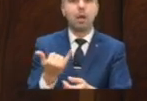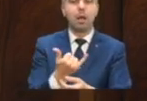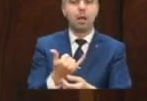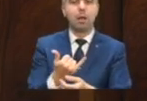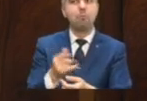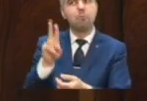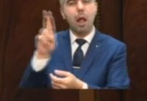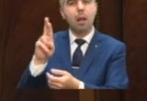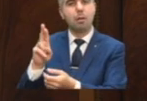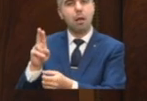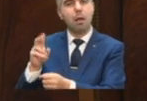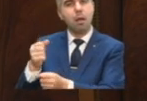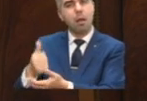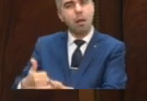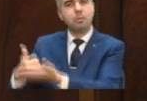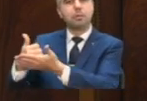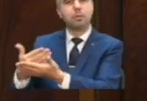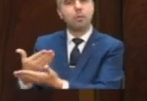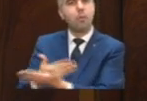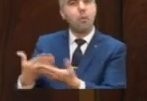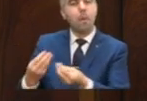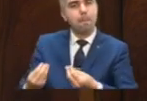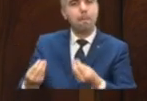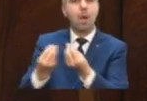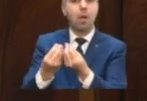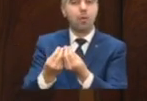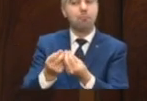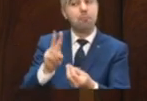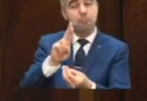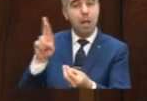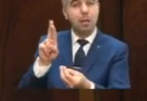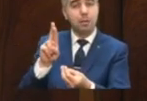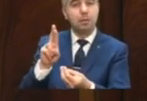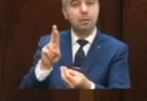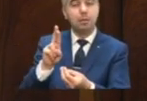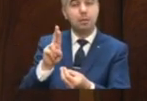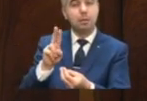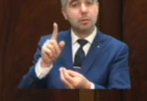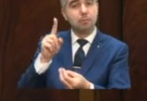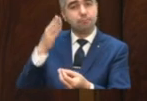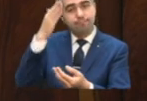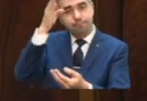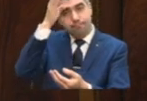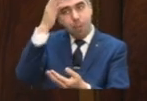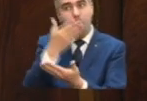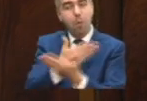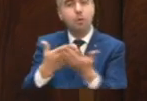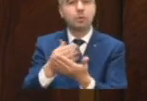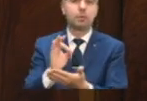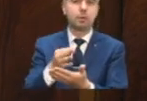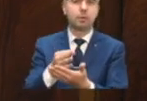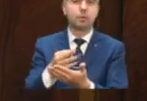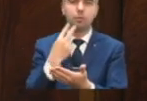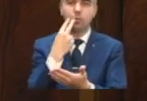الله ينصروا. لان طموح ديال سيدنا وديال المغاربه طموح كبير، ولكن كنشوف انا بعض